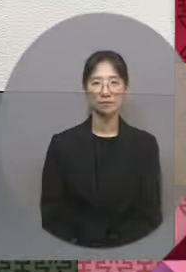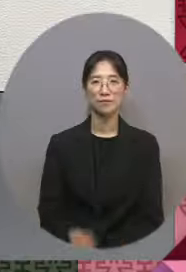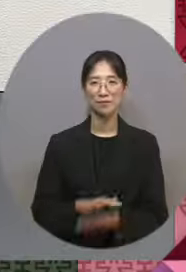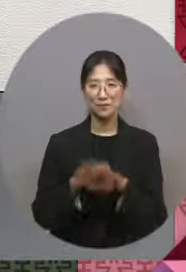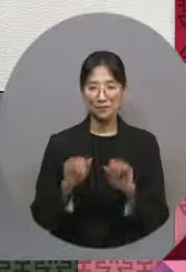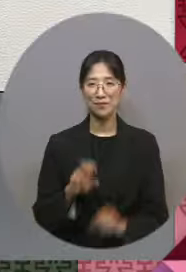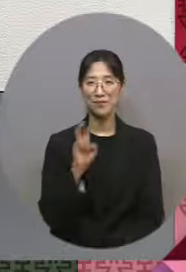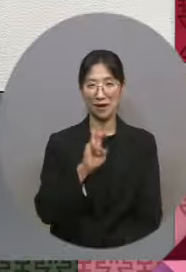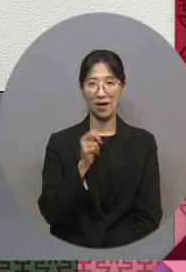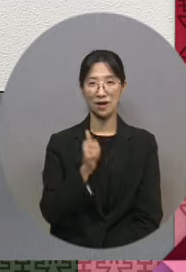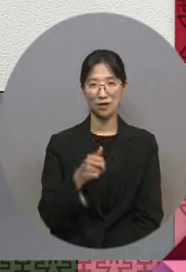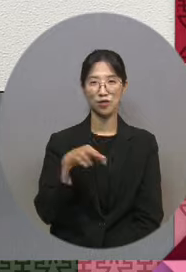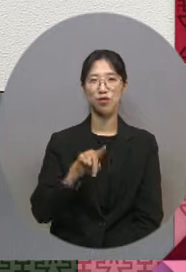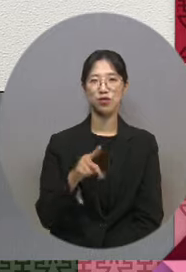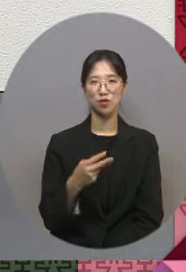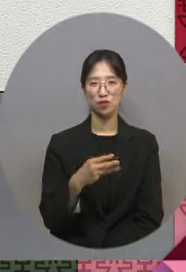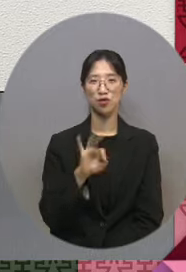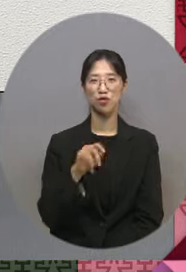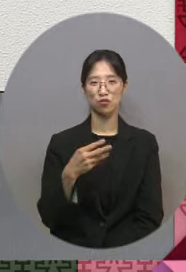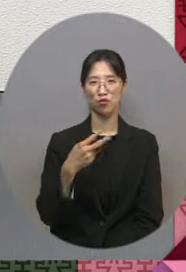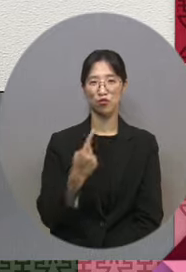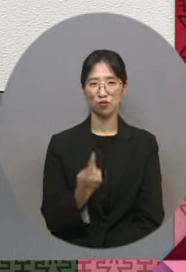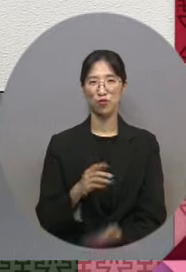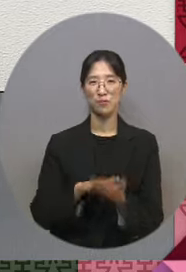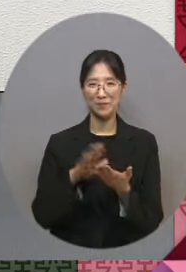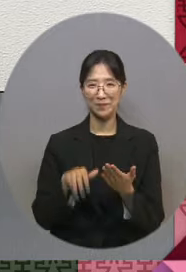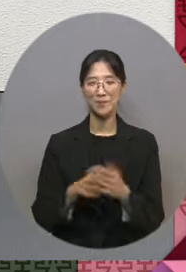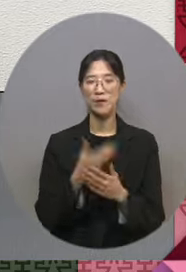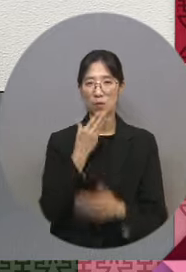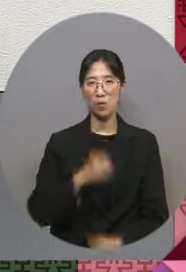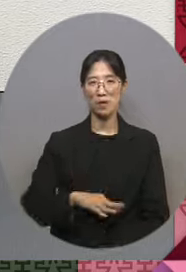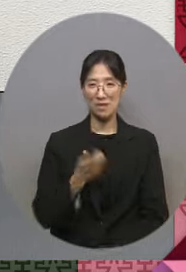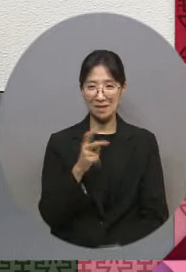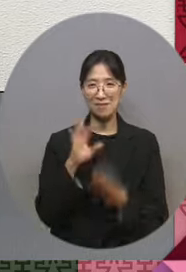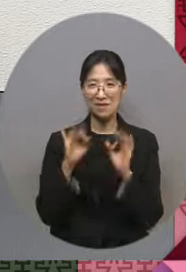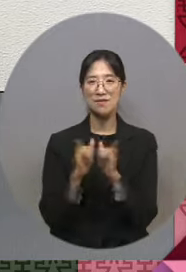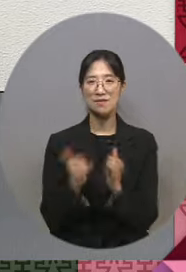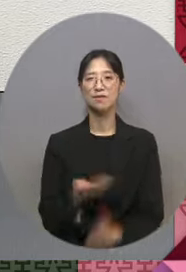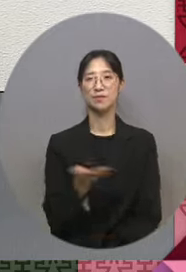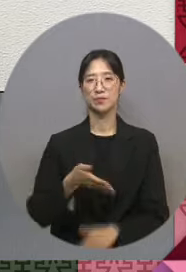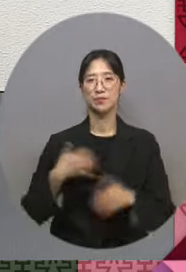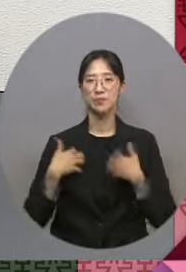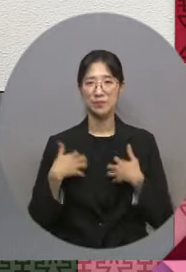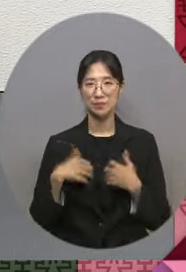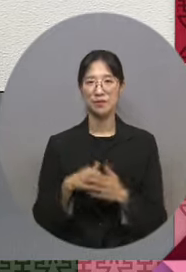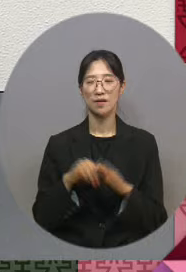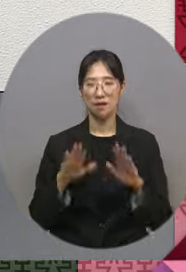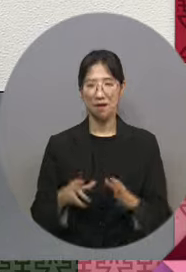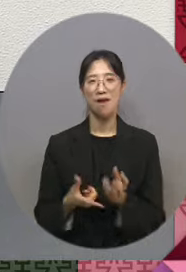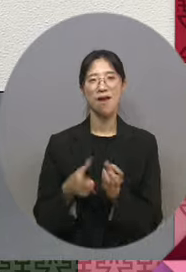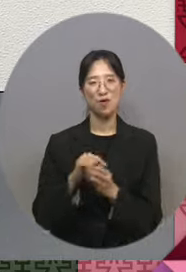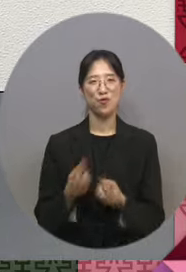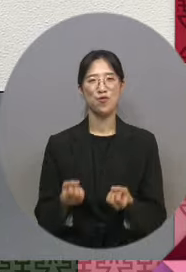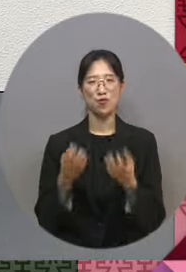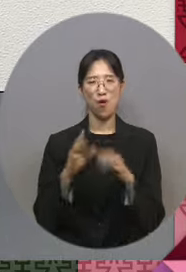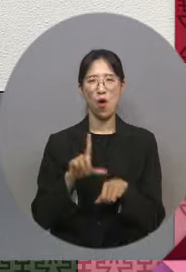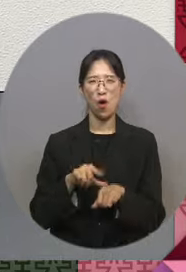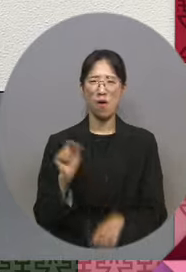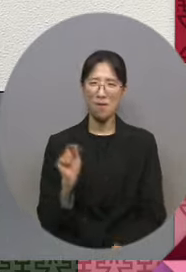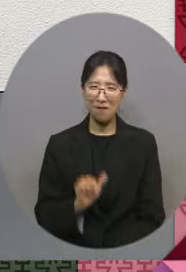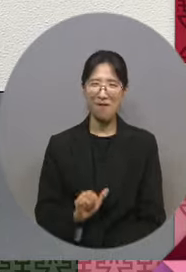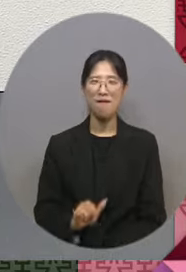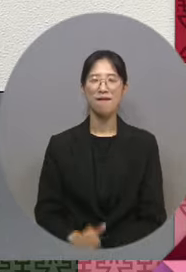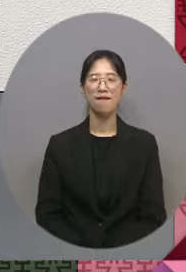안녕하세요. 가수 서른보입니다. 복지 TV 시청자 여러분 반갑습니다. 벌써 한가위입니다. 야, 세월이 너무 빠르지